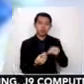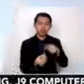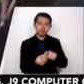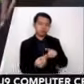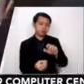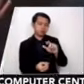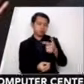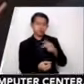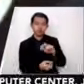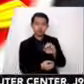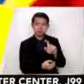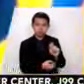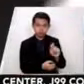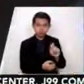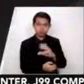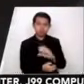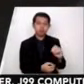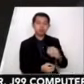Moro.